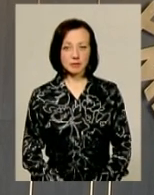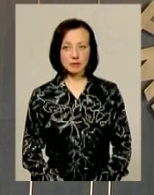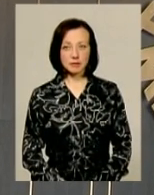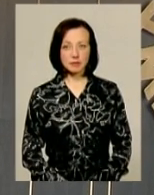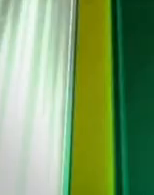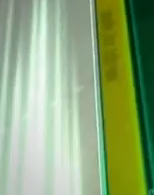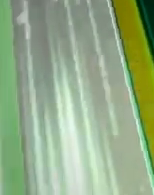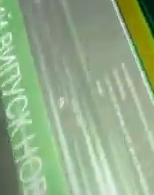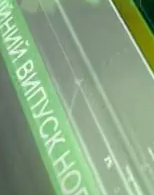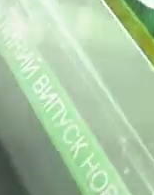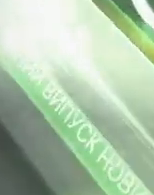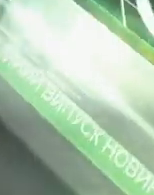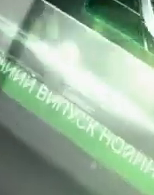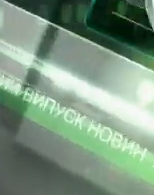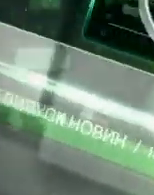випуску.